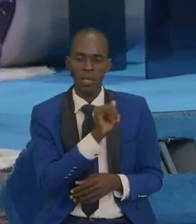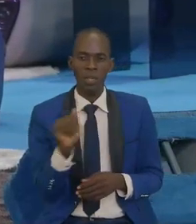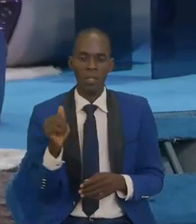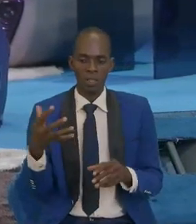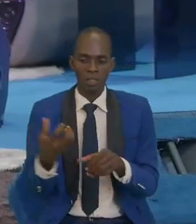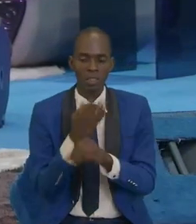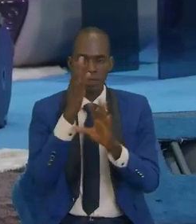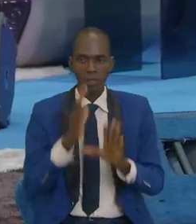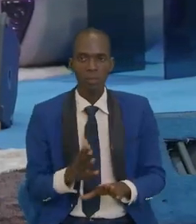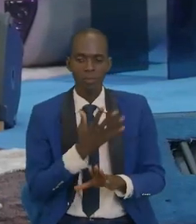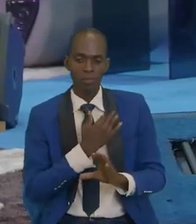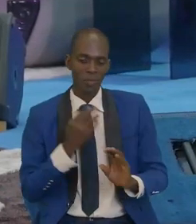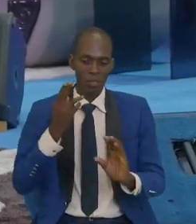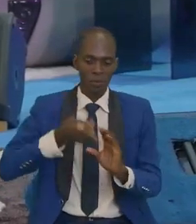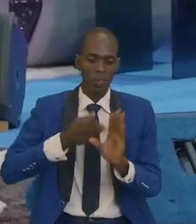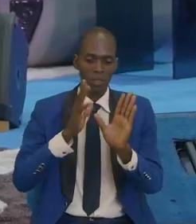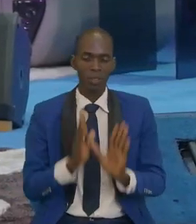vie.